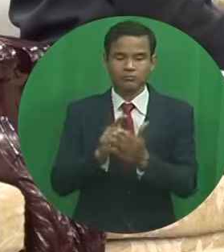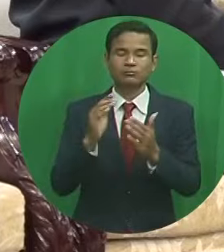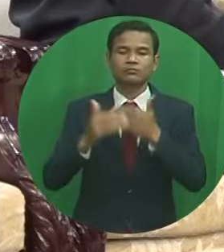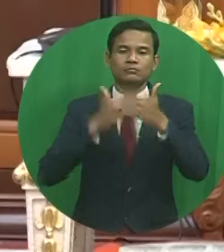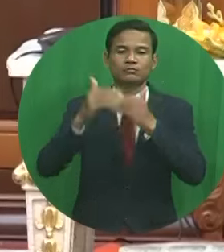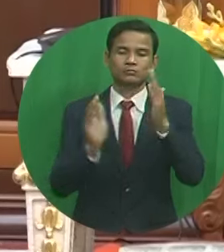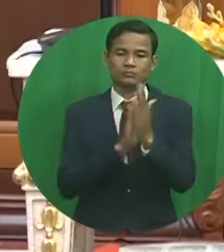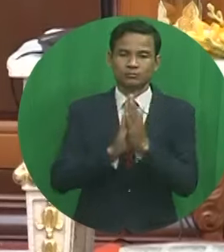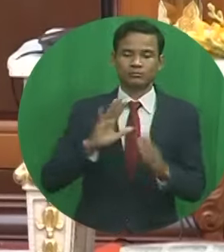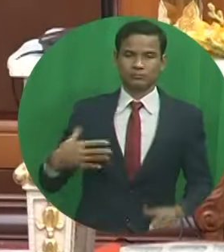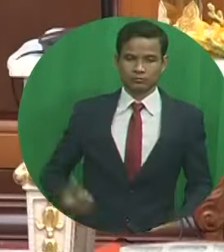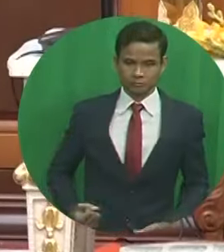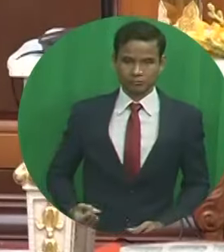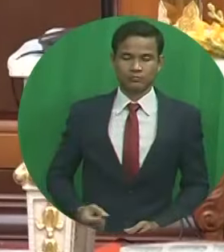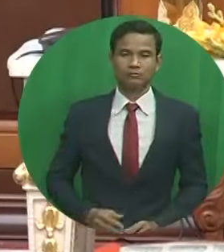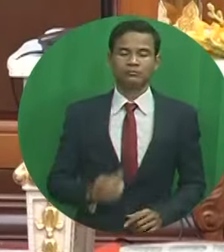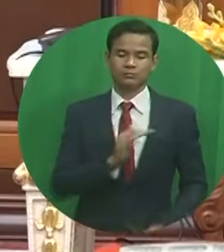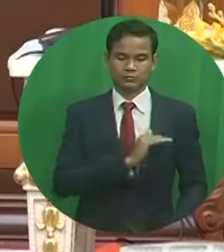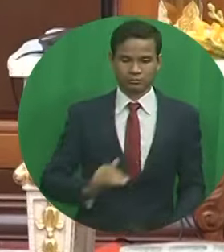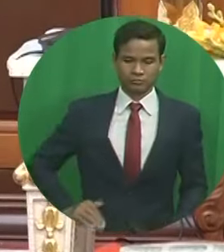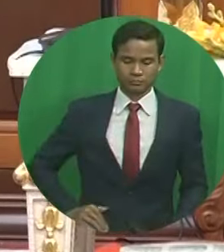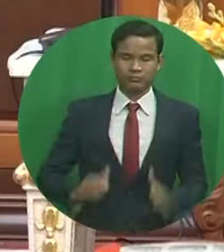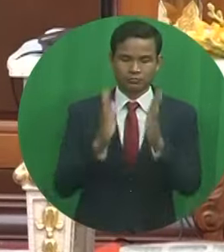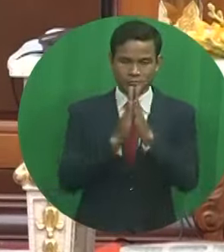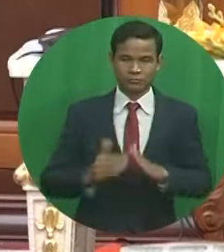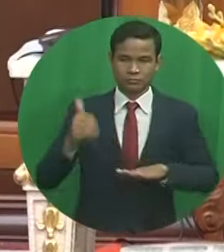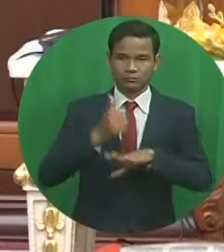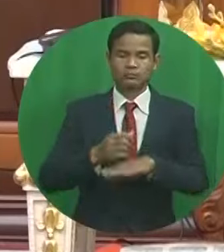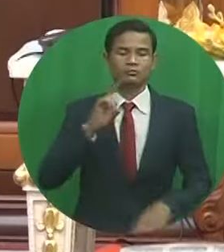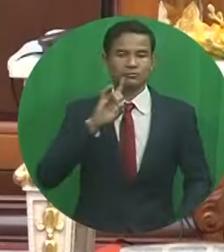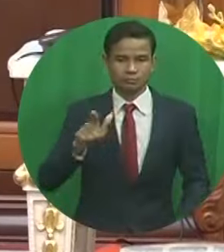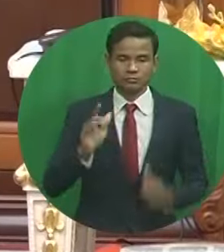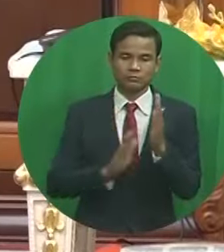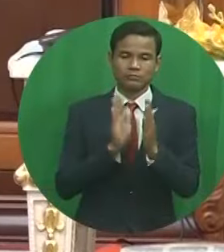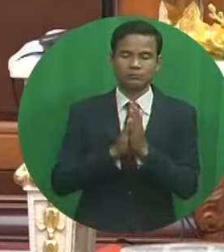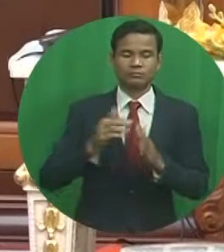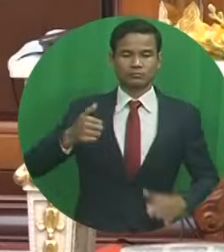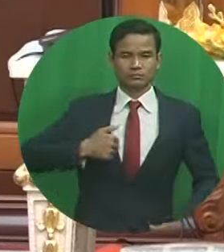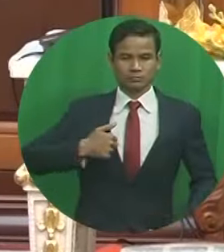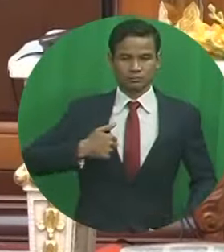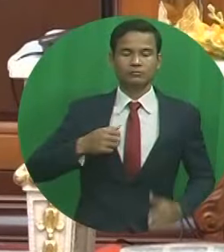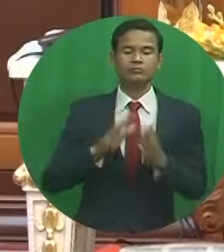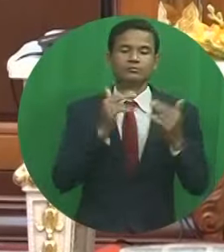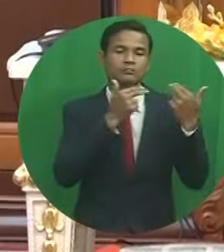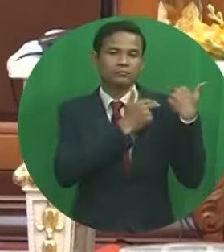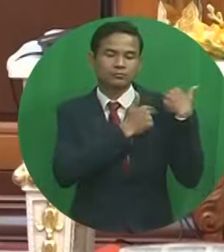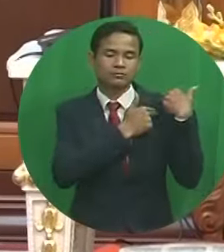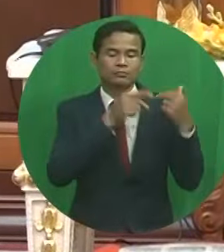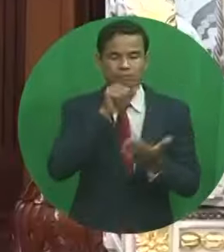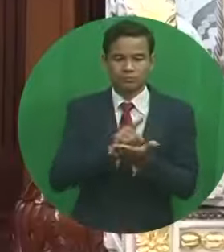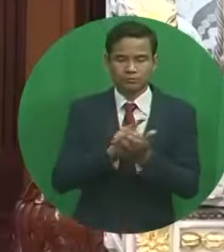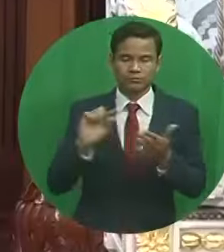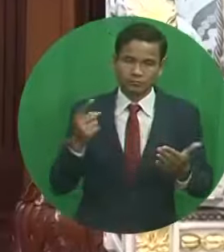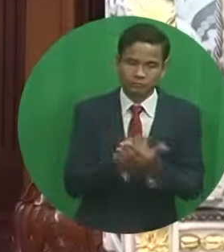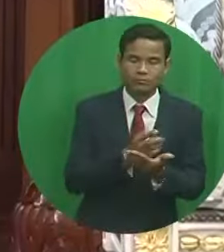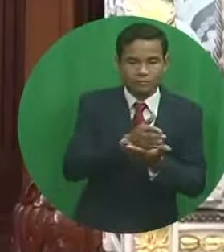ម្ពុជាសម្ដេចប្រធានរដ្ឋសភាបានគូបញ្ជាក់ថាប្រទេសកាណាដាបានដើរតួនាទីដ៏សំខាន់ក្នុងការចូល